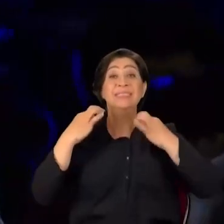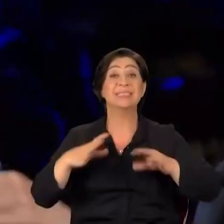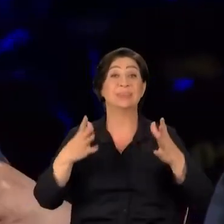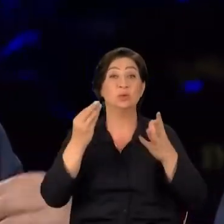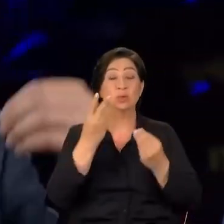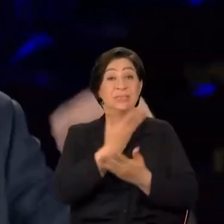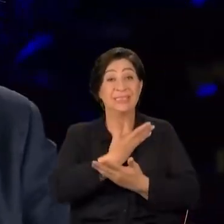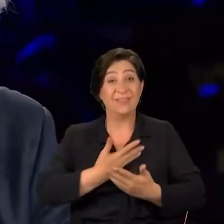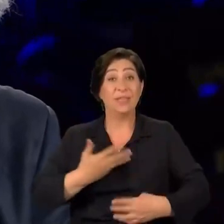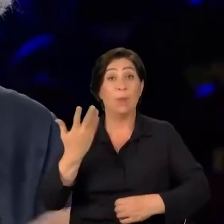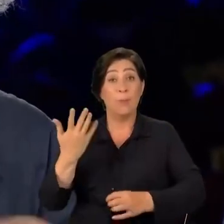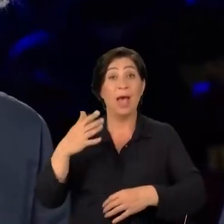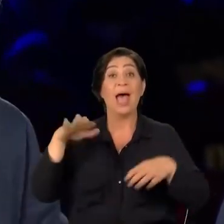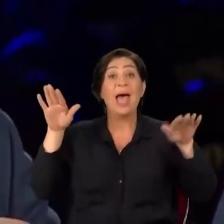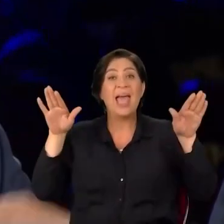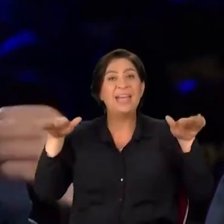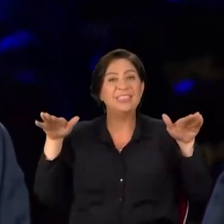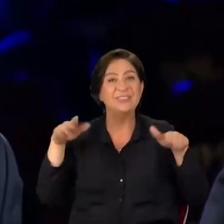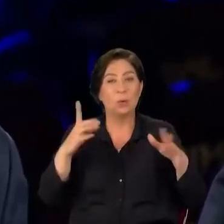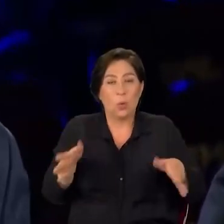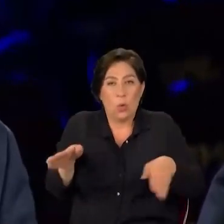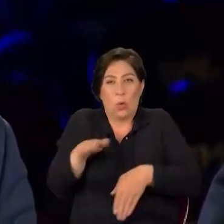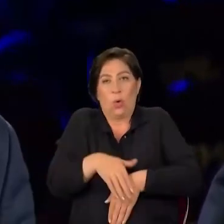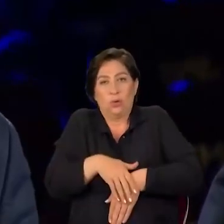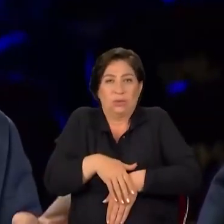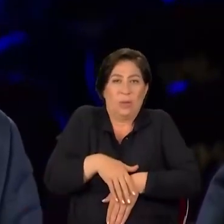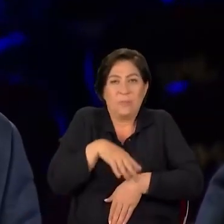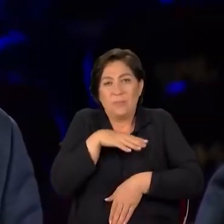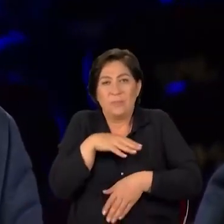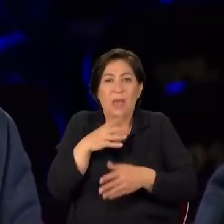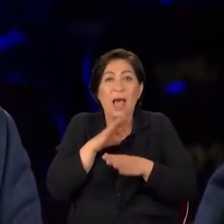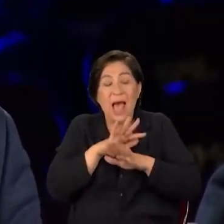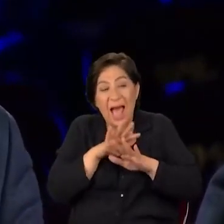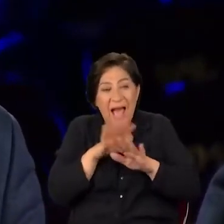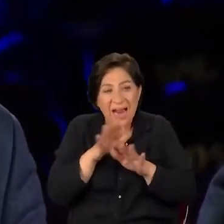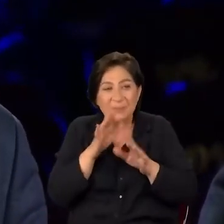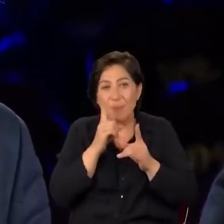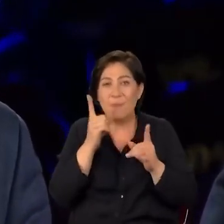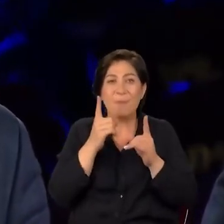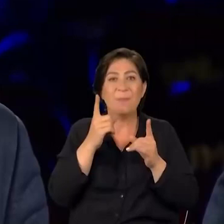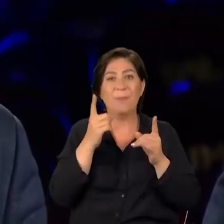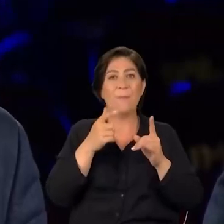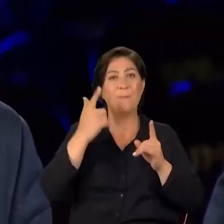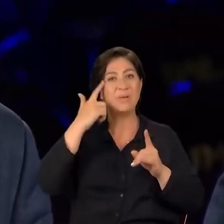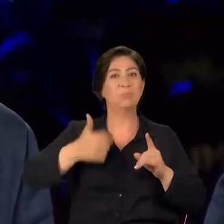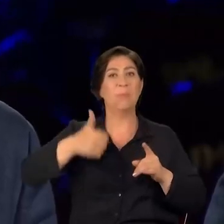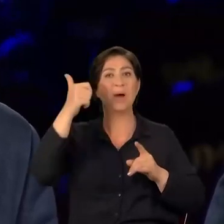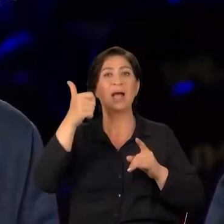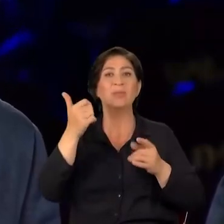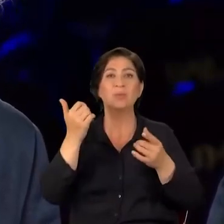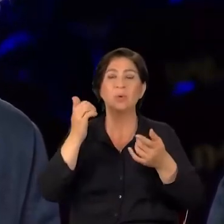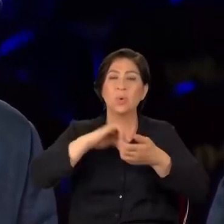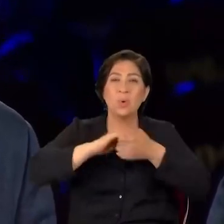bıkmıştı insanlar. Çok sevdiğim bir insan ama Ecevit'in o korseli haliyle gezmesi, yani artık müdahale edemeyen bir başbakan